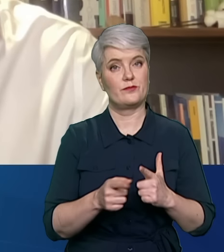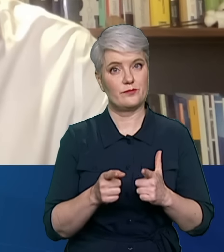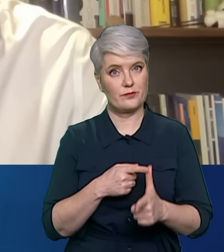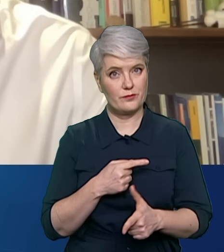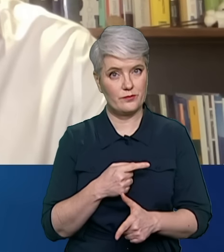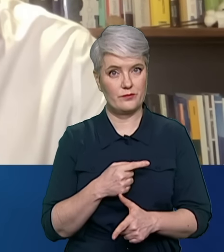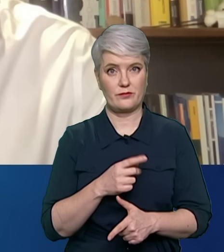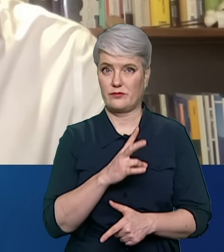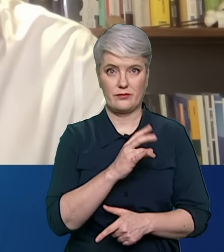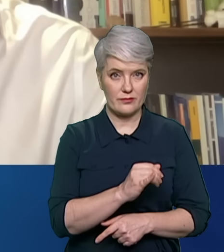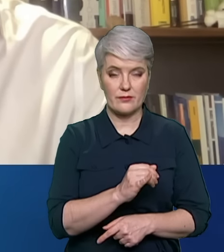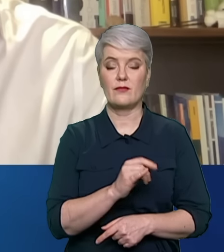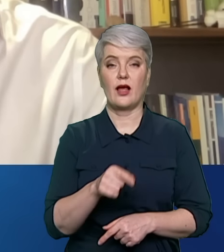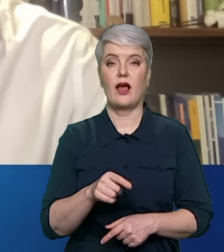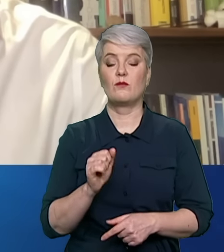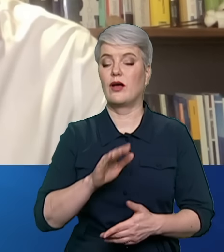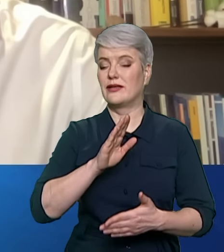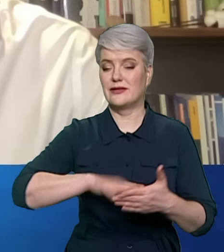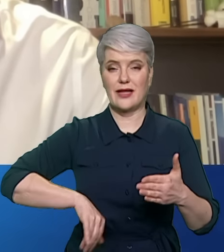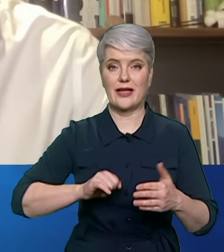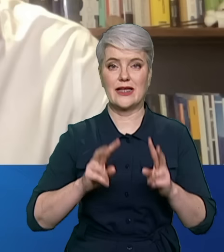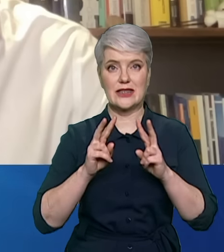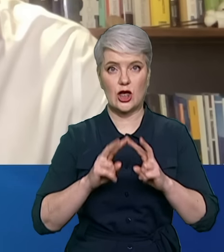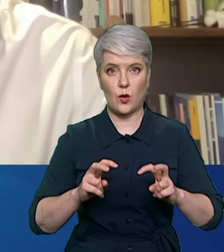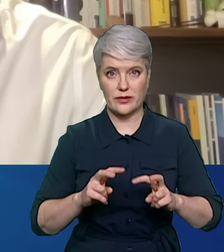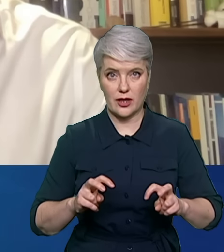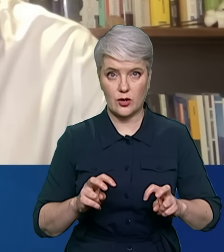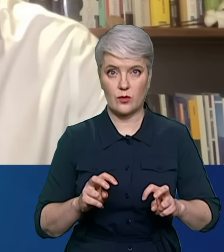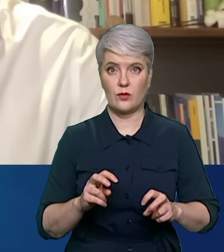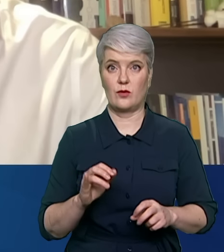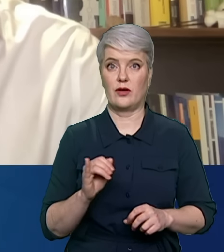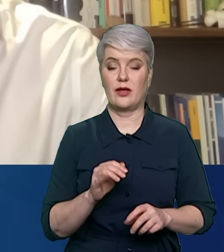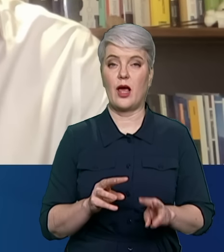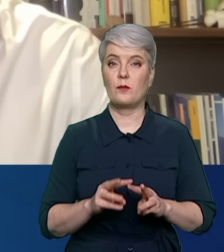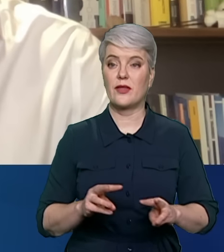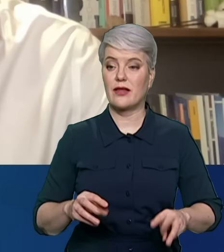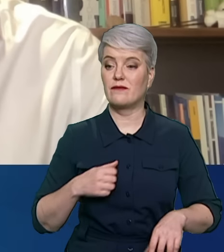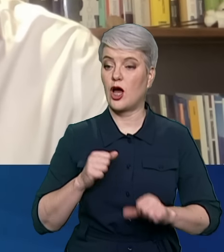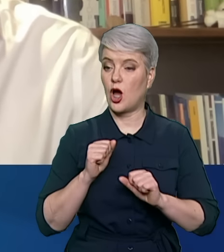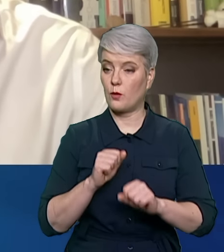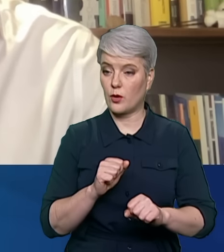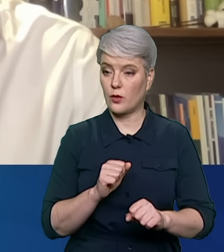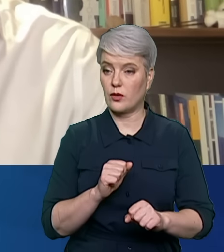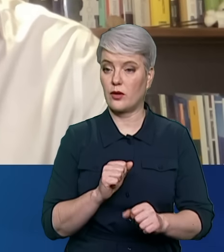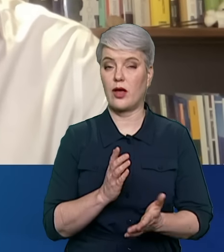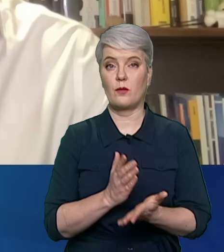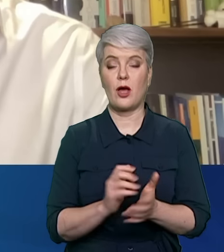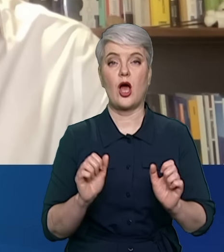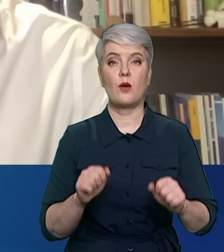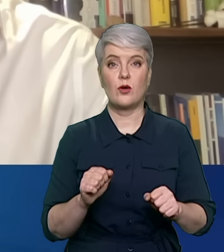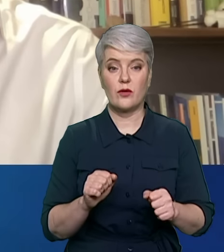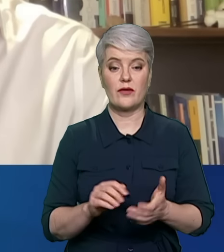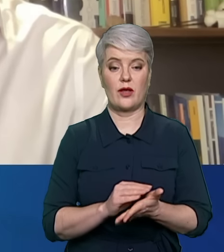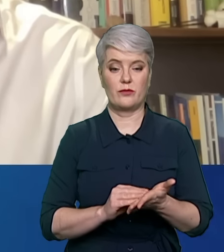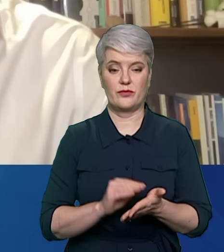не проголосується, то він буде знятий взагалі з розгляду і Міністерство оборони матиме можливість зробити